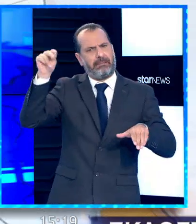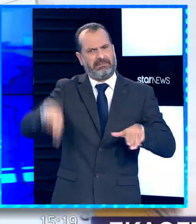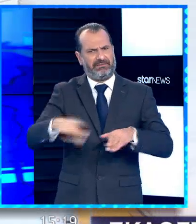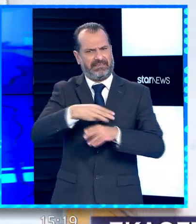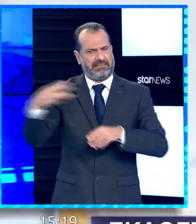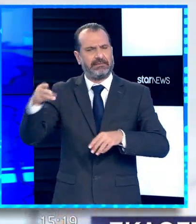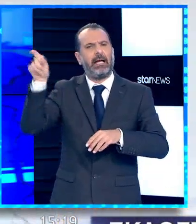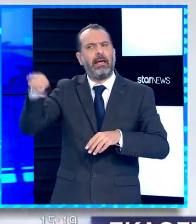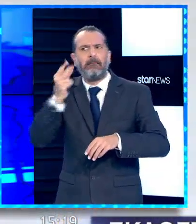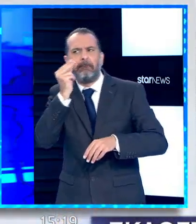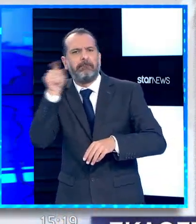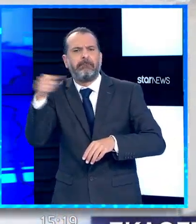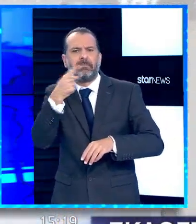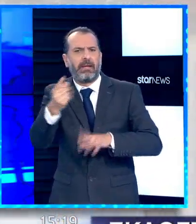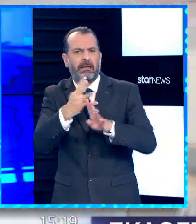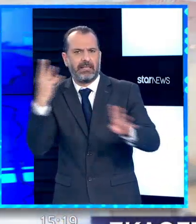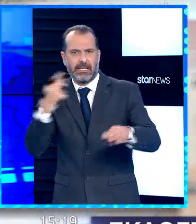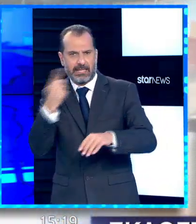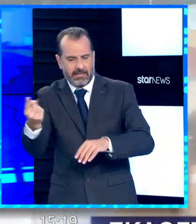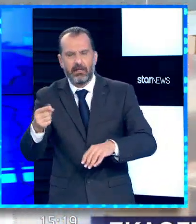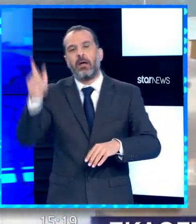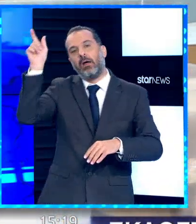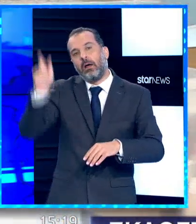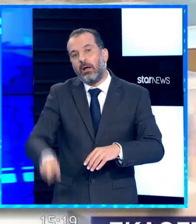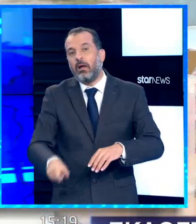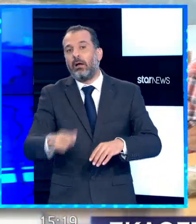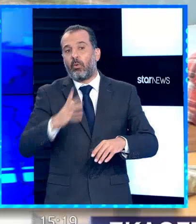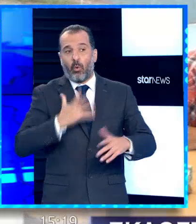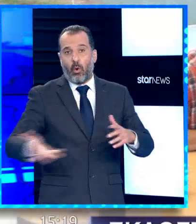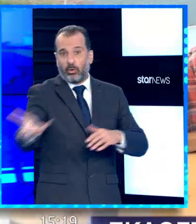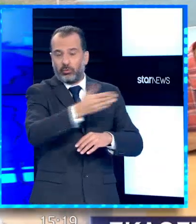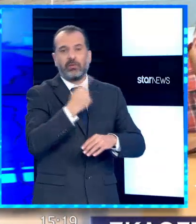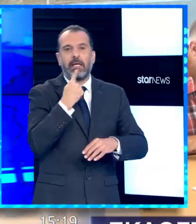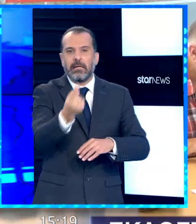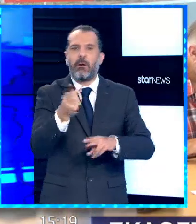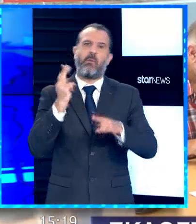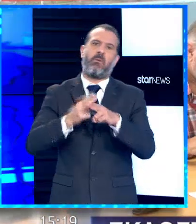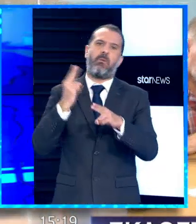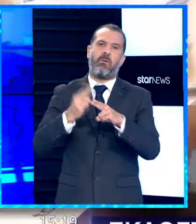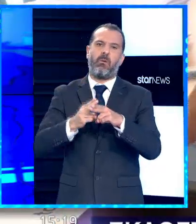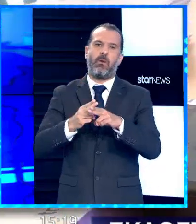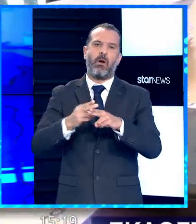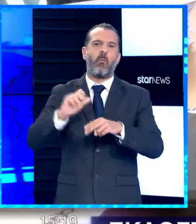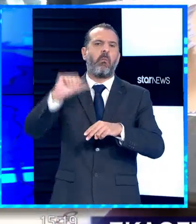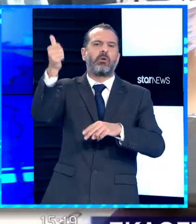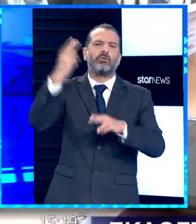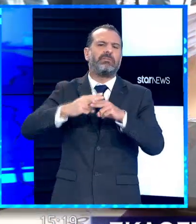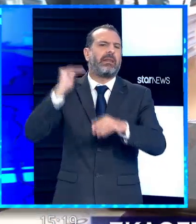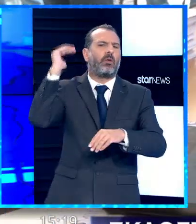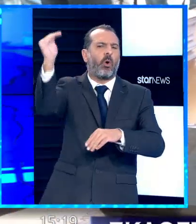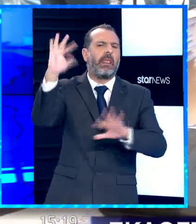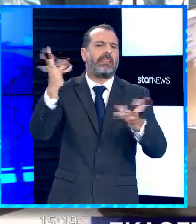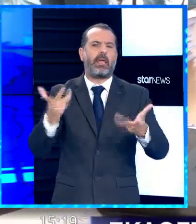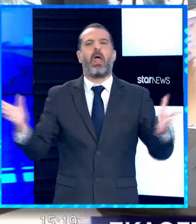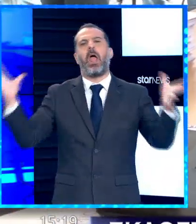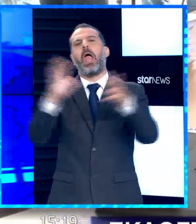κόσμος? Ο κόσμος, το πρόταγμα που έβαζε, Ράνια, θέλω να σου πω πως ήταν το θέμα της ενότητας. Είτε άλλος από